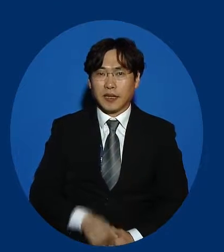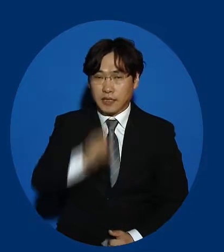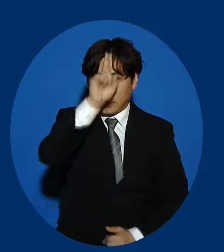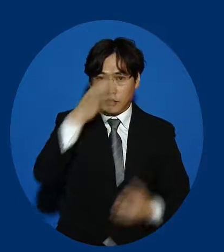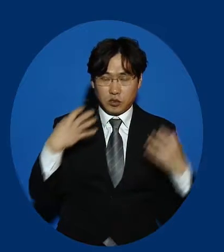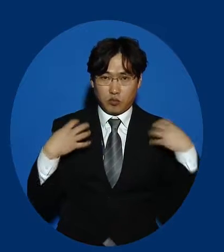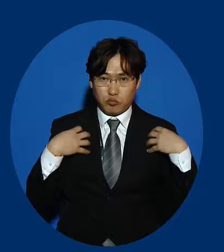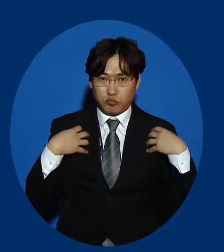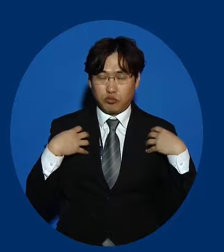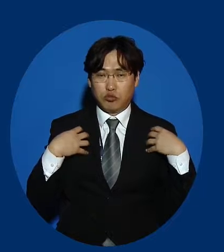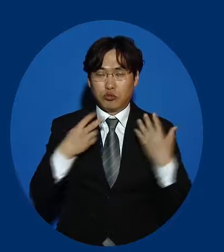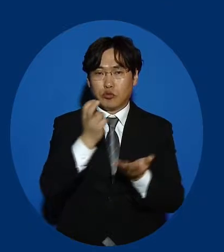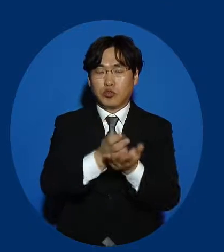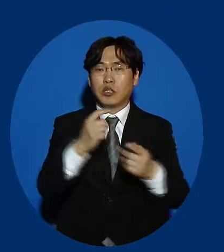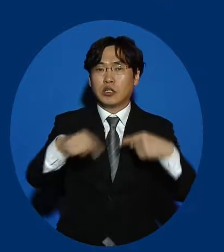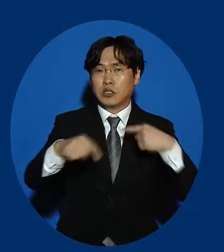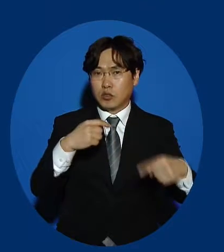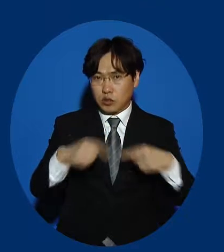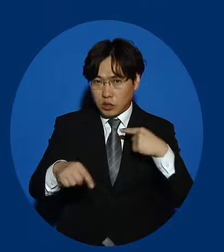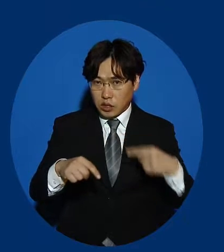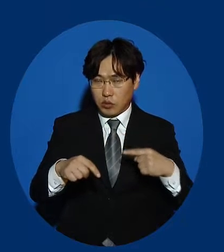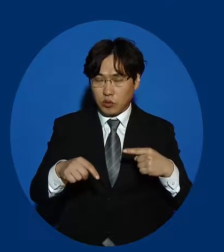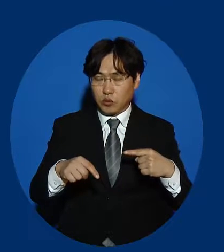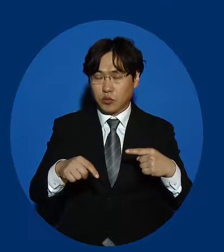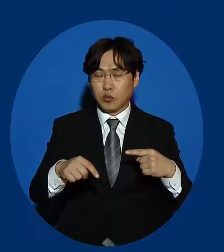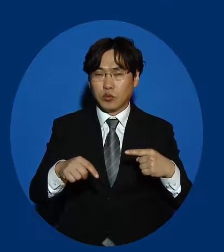정부도 대응을 초기에는 좀 많이